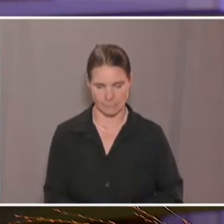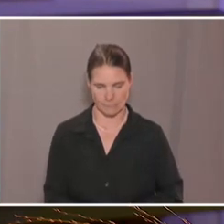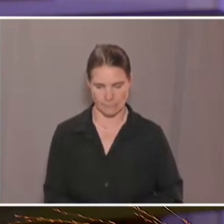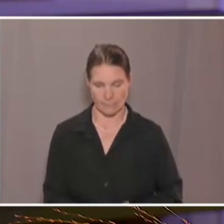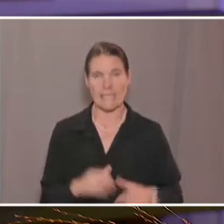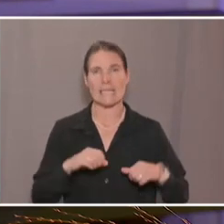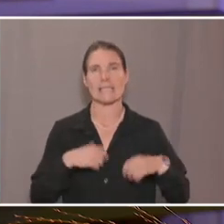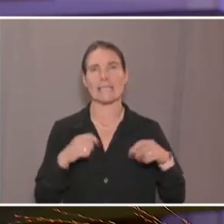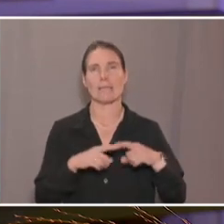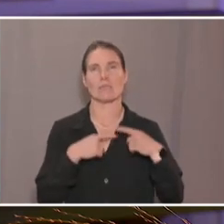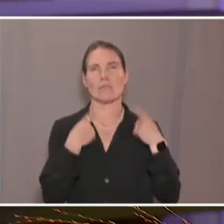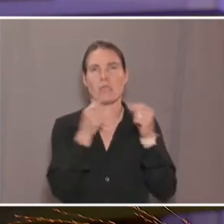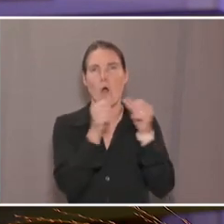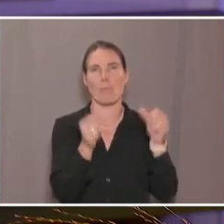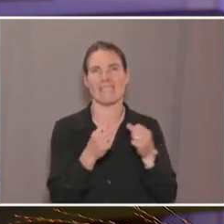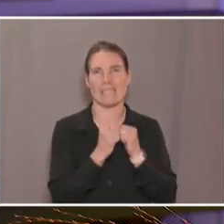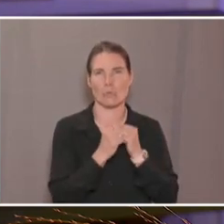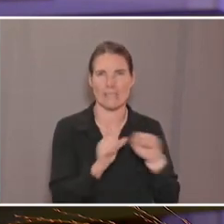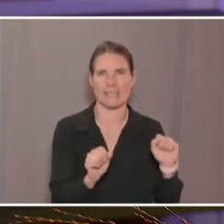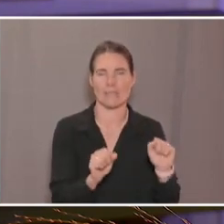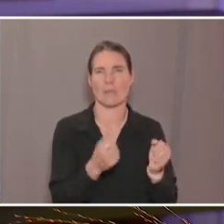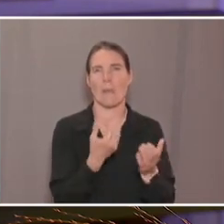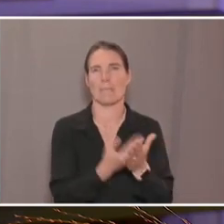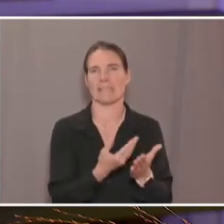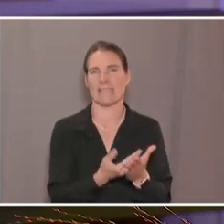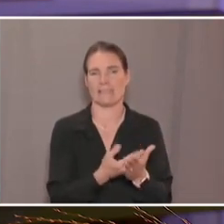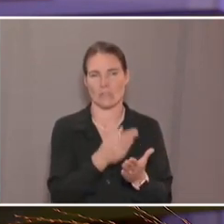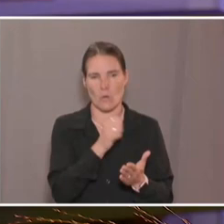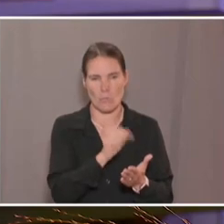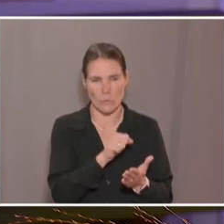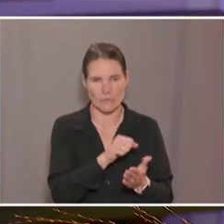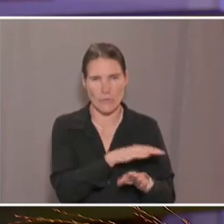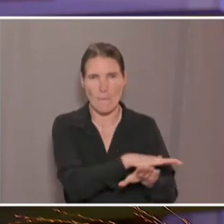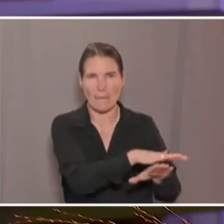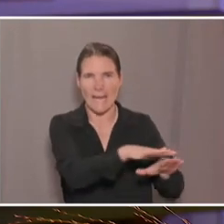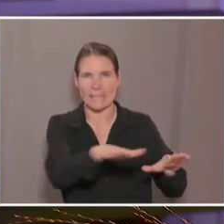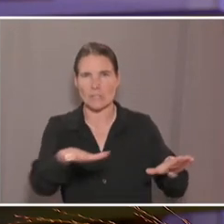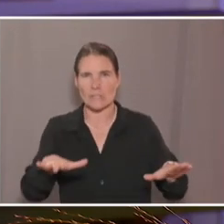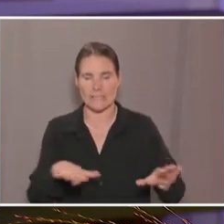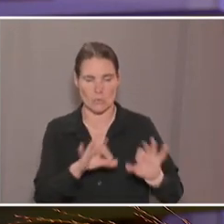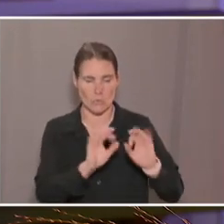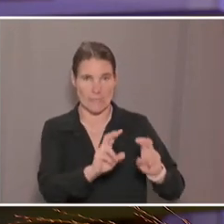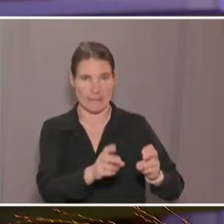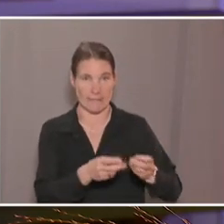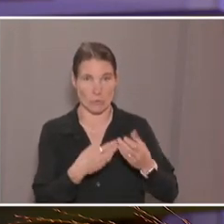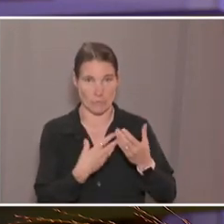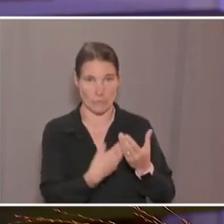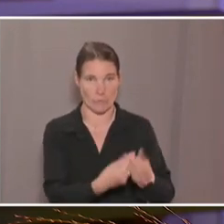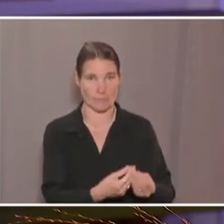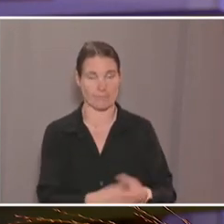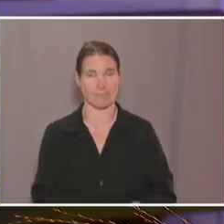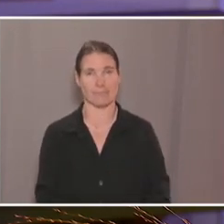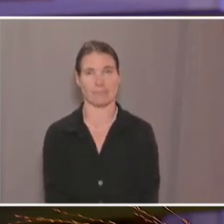Lebensform der Demokratie bedingt es, dass möglichst breite Schichten eine möglichst gute Erziehung genießen. Zitat